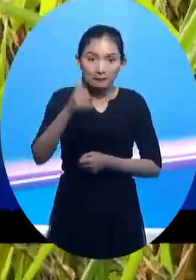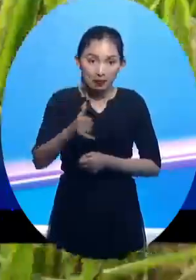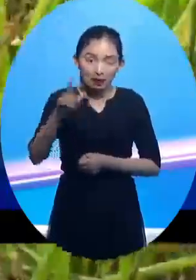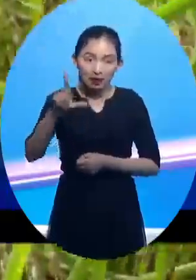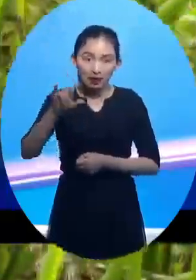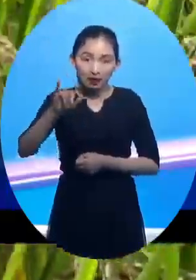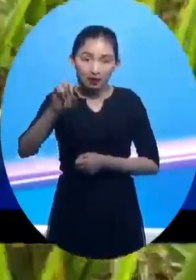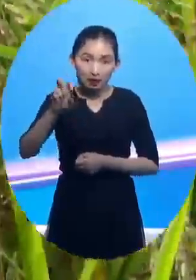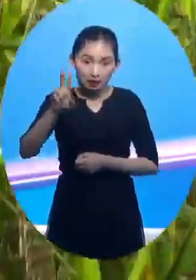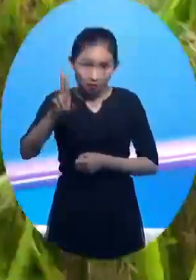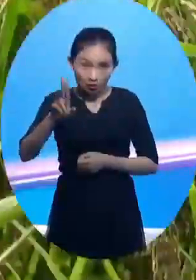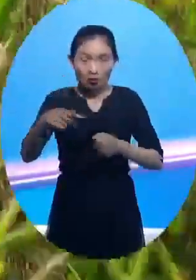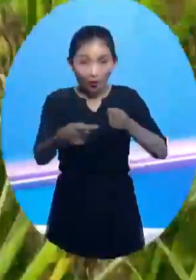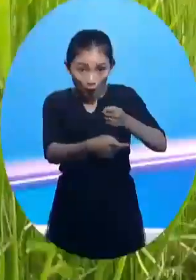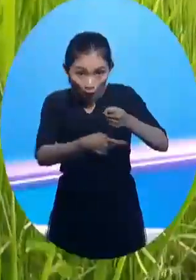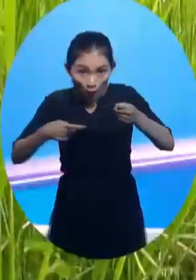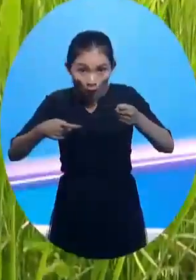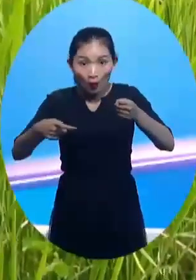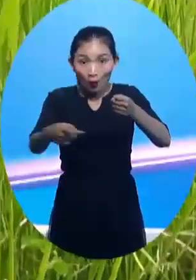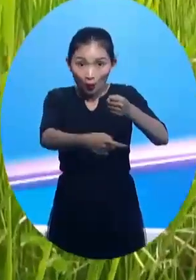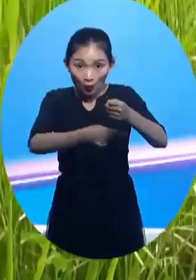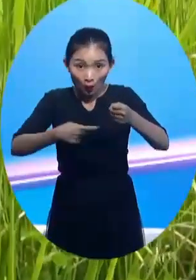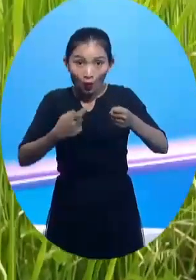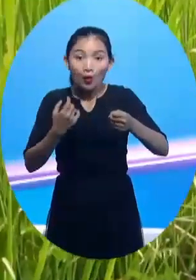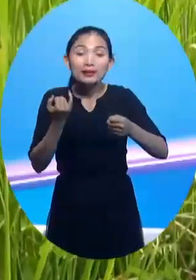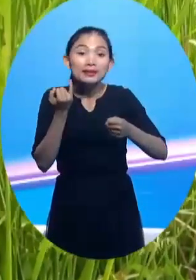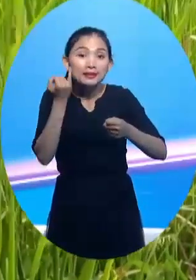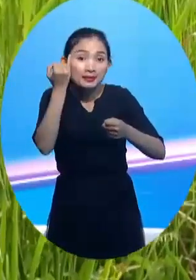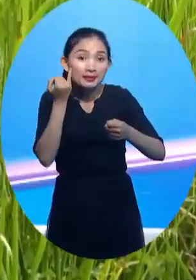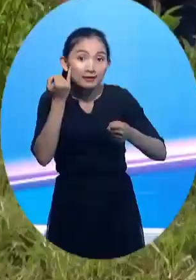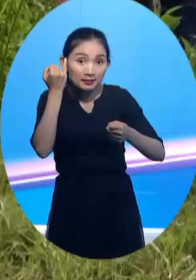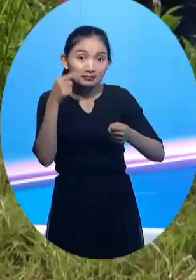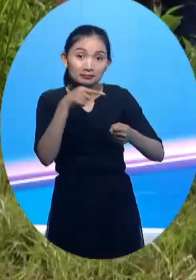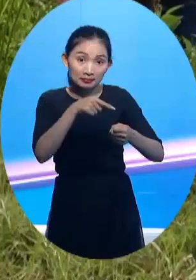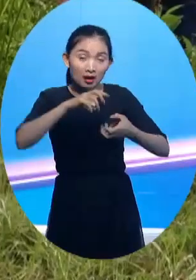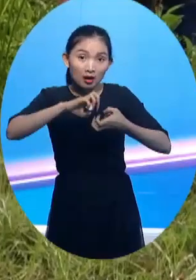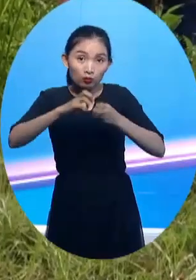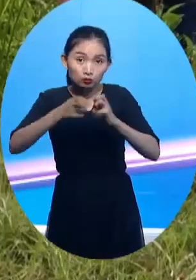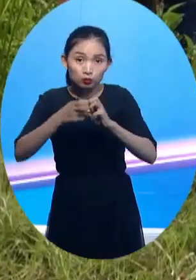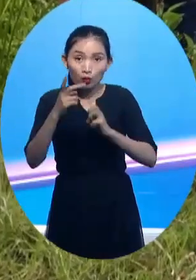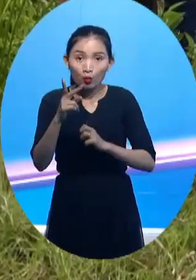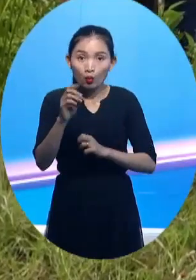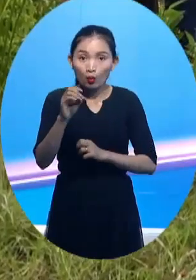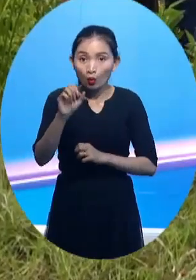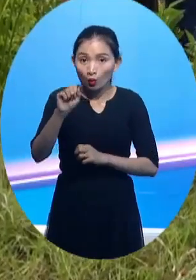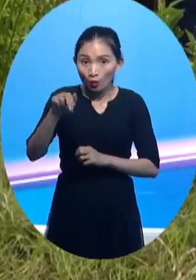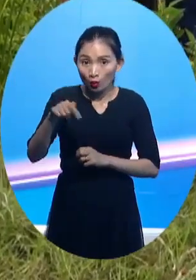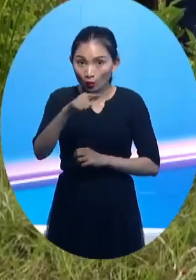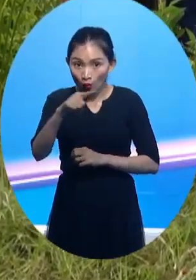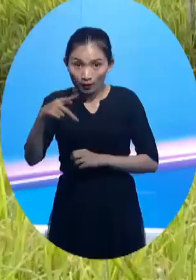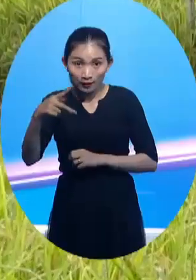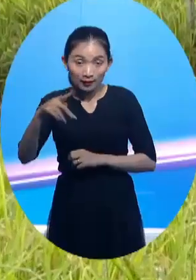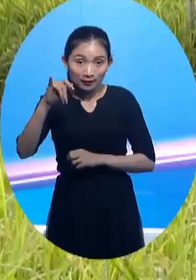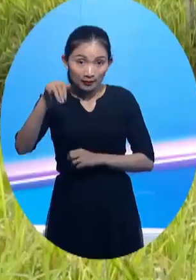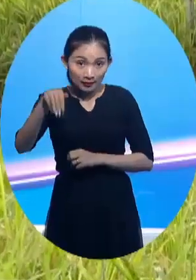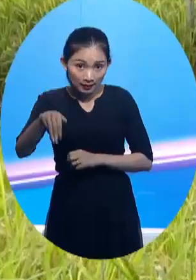hoạch cá Đây là vùng trồng nguyên liệu lúa tím đã được chứng nhận hữu cơ của công ty Hoàng Kim không chỉ có thu nhập từ Lúa Nông Dân còn được thu